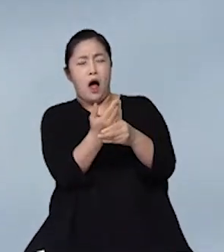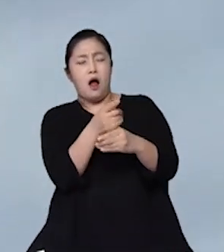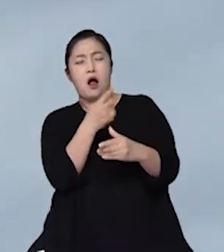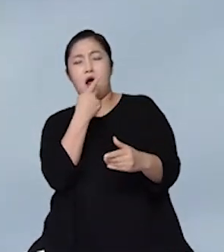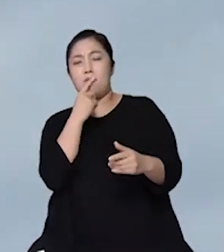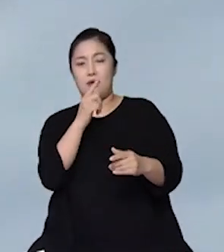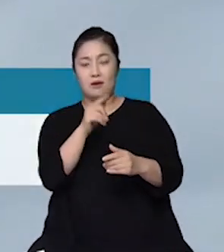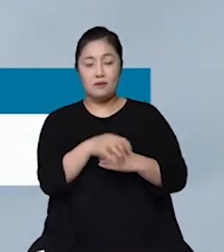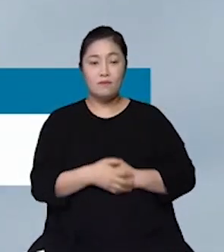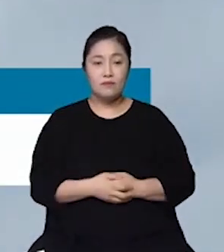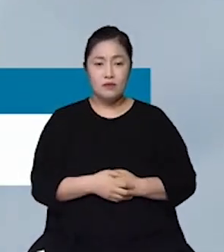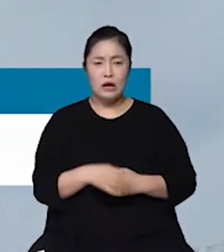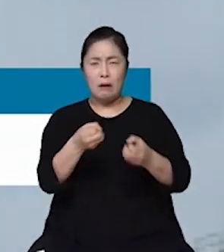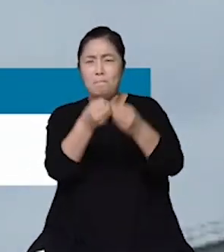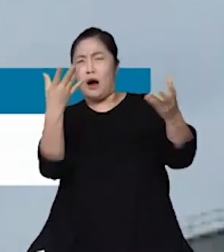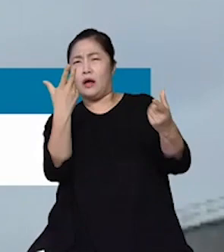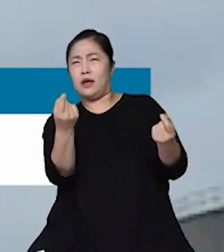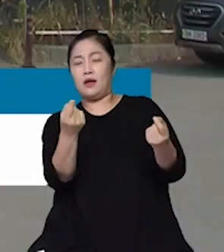알아차립니다.